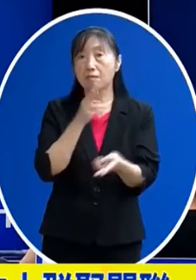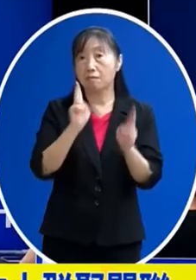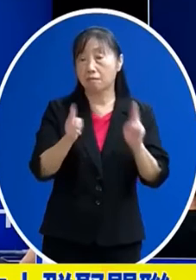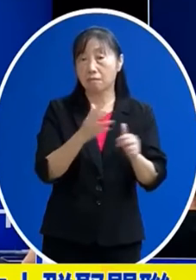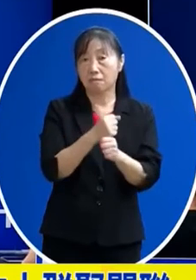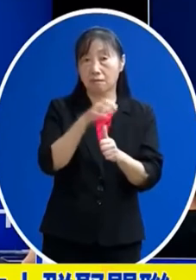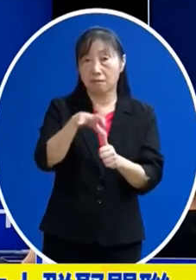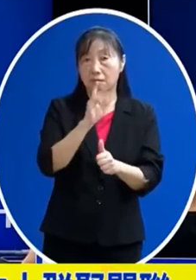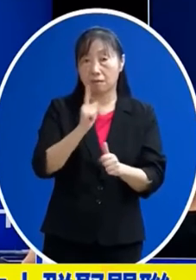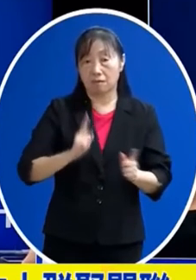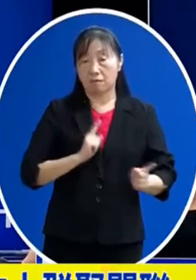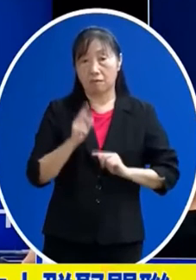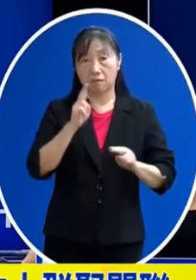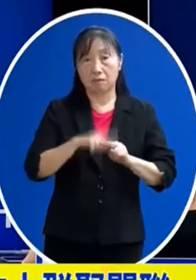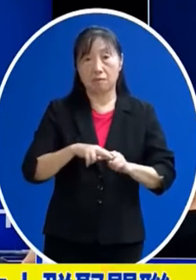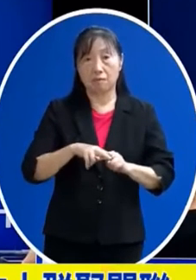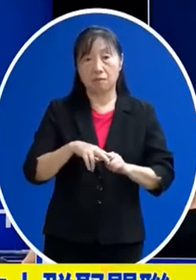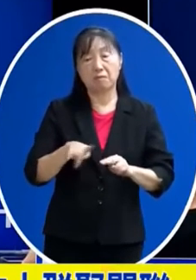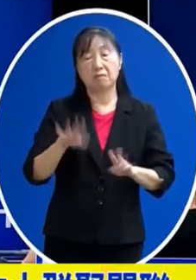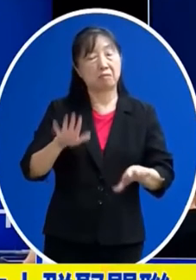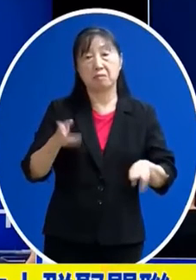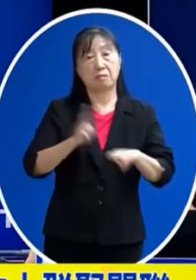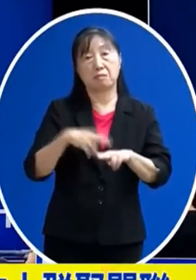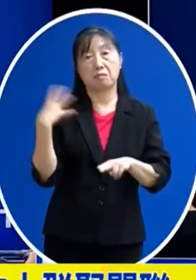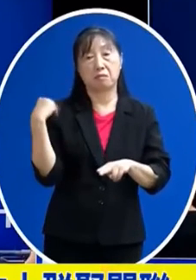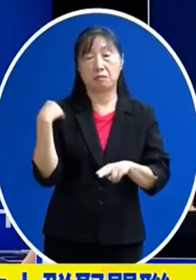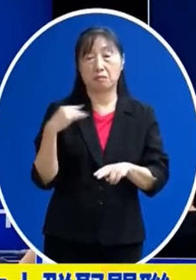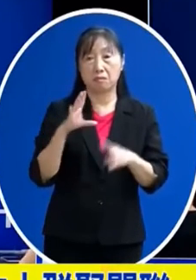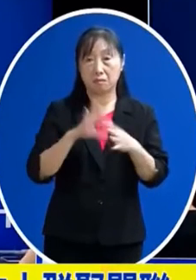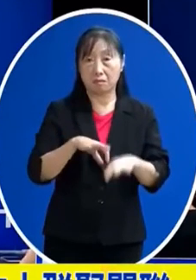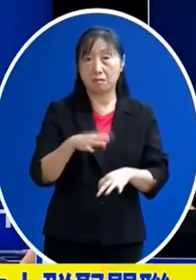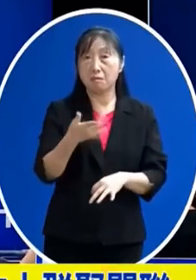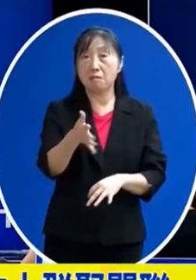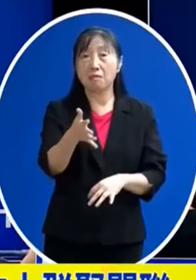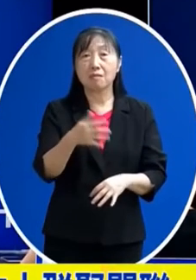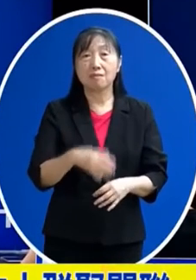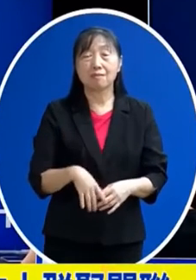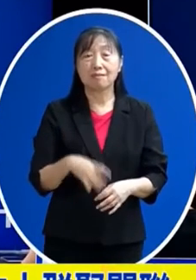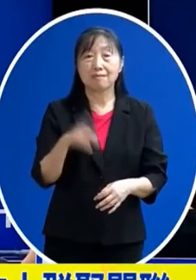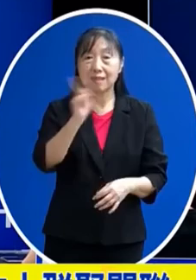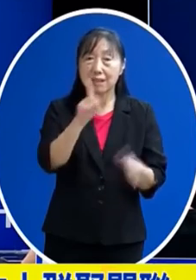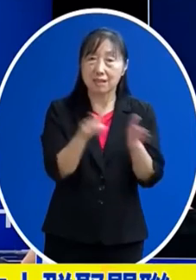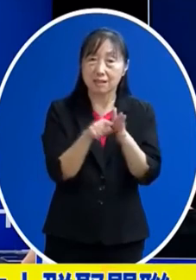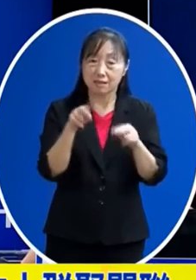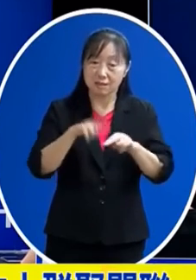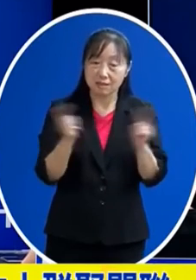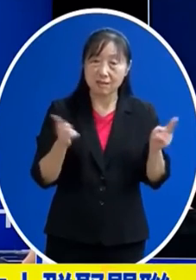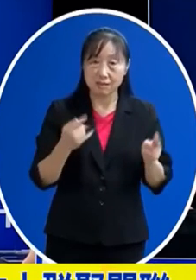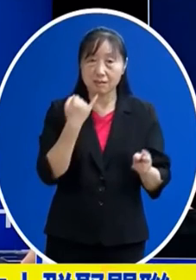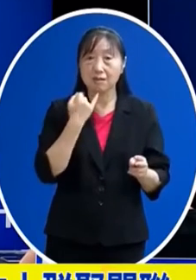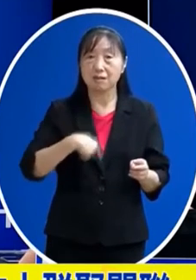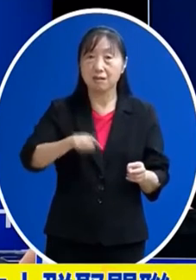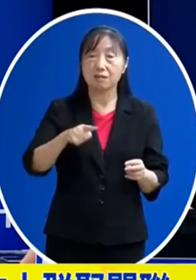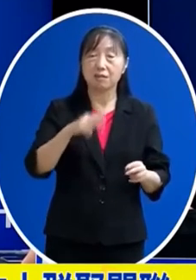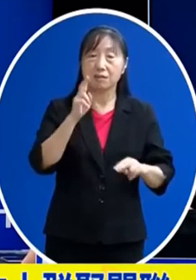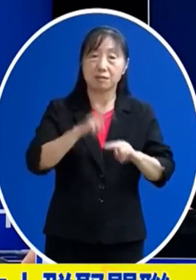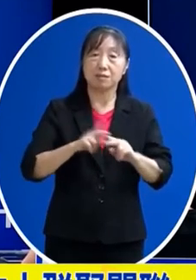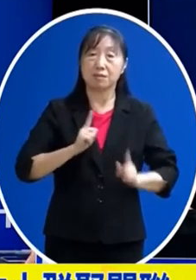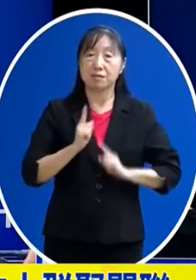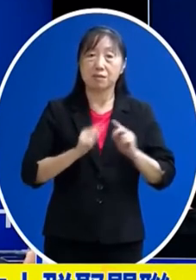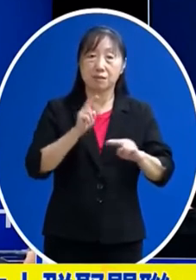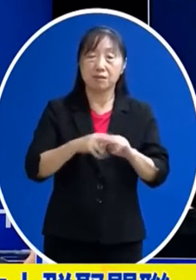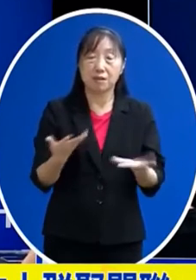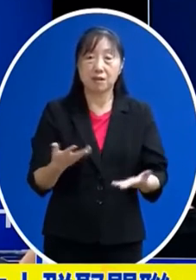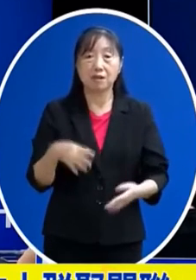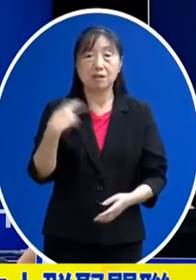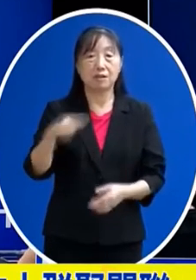中心决策自由座不开放了，请问是否属实？考量的原因是什么？要等什么时候才会开放自由座？另外一题是，台